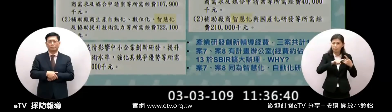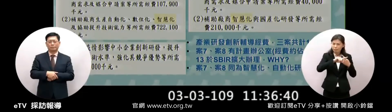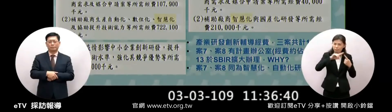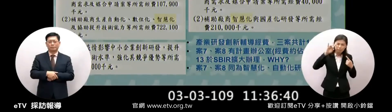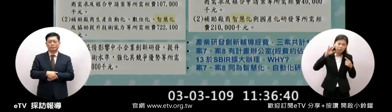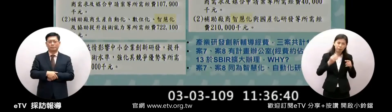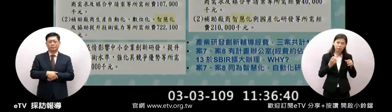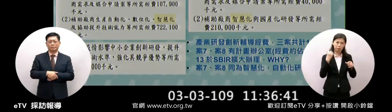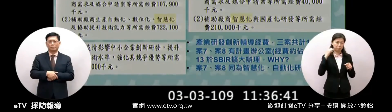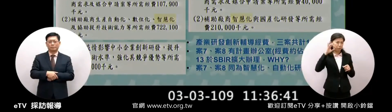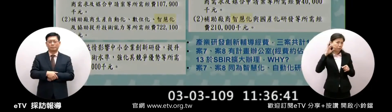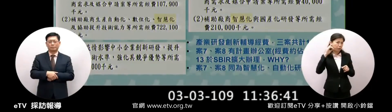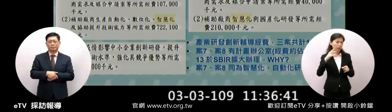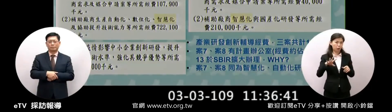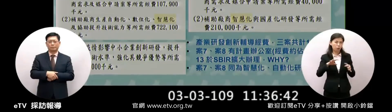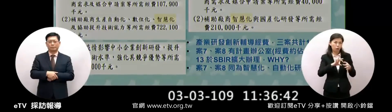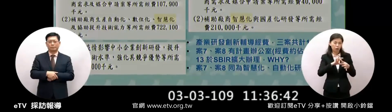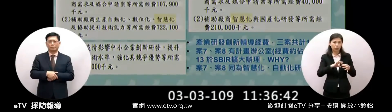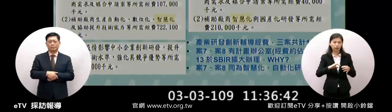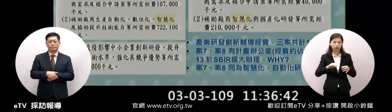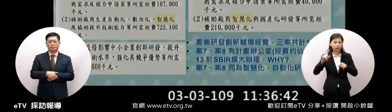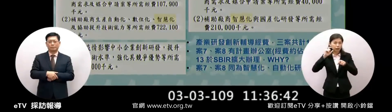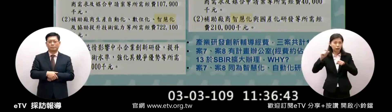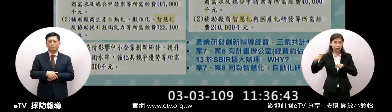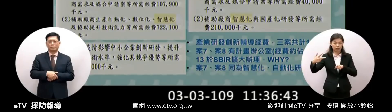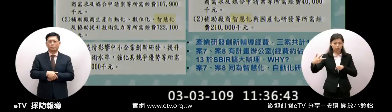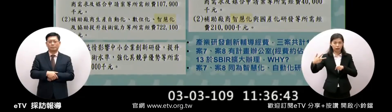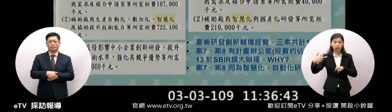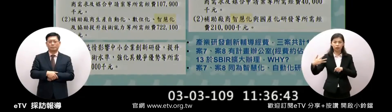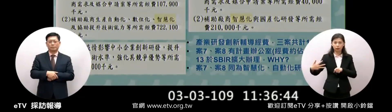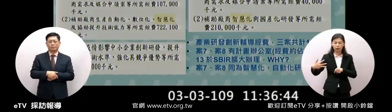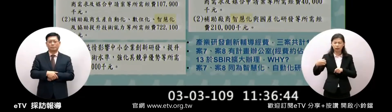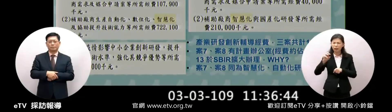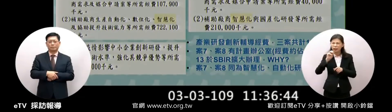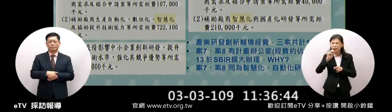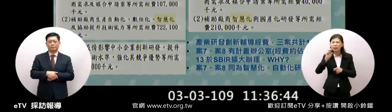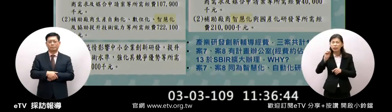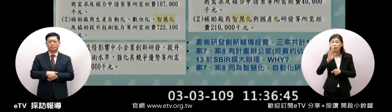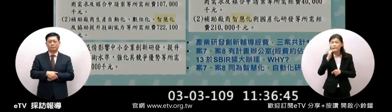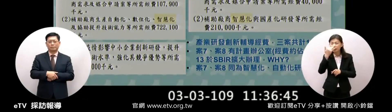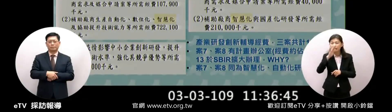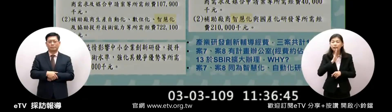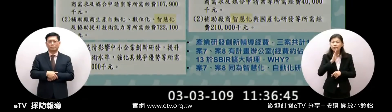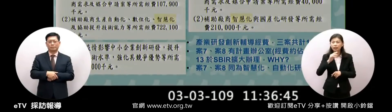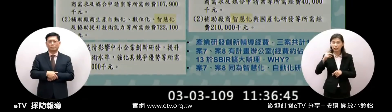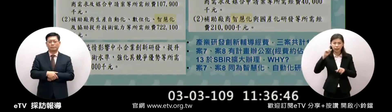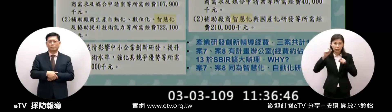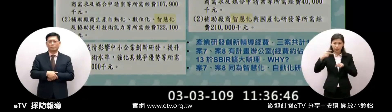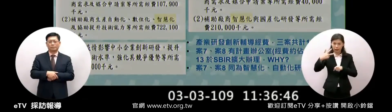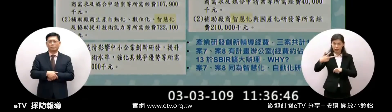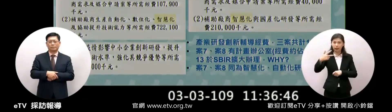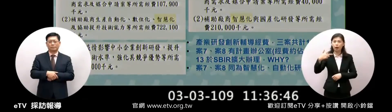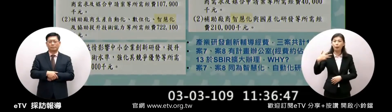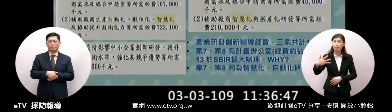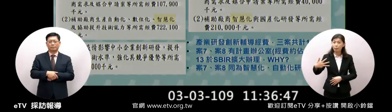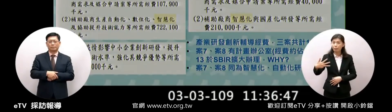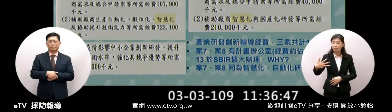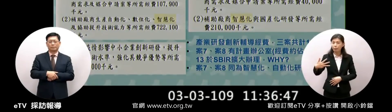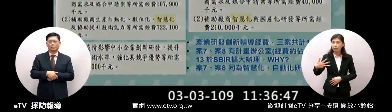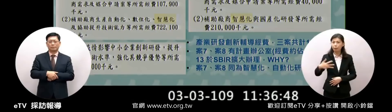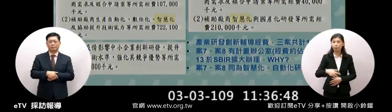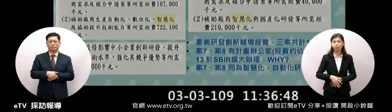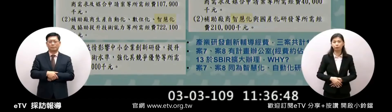有几个问题。第一个，案七跟案八，字有点小，大家可以看一下荧幕。案七跟案八呢，我们看到呢，